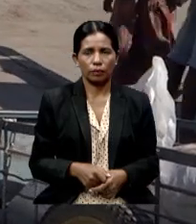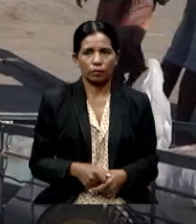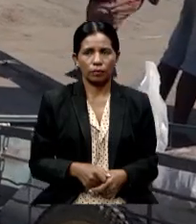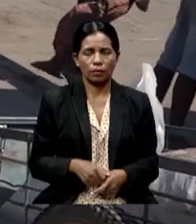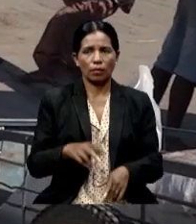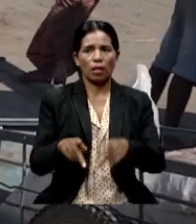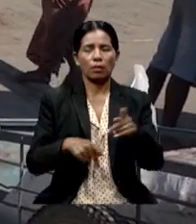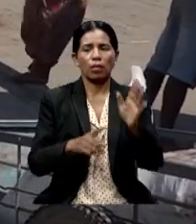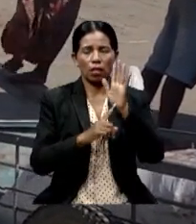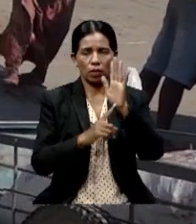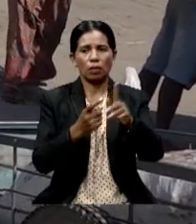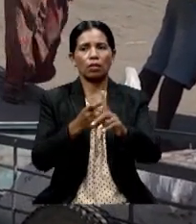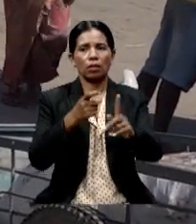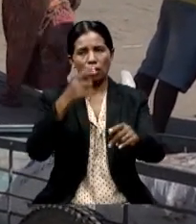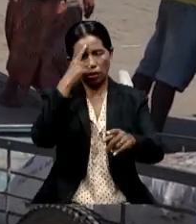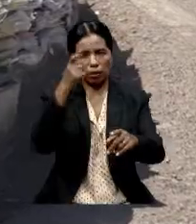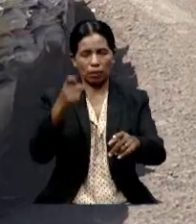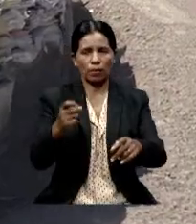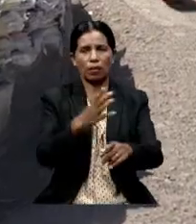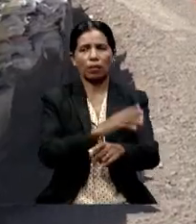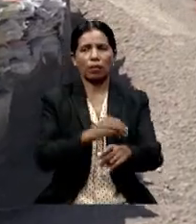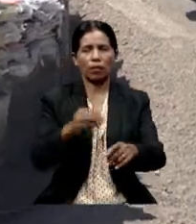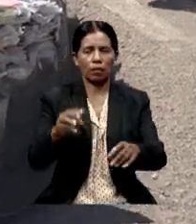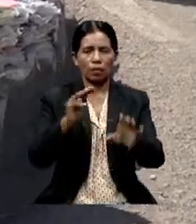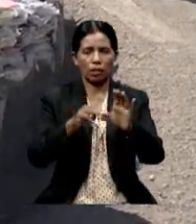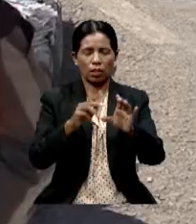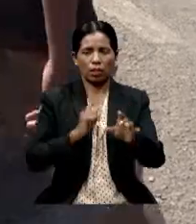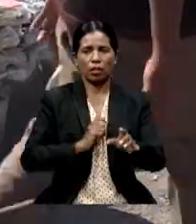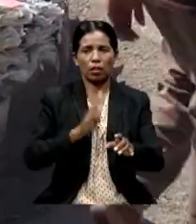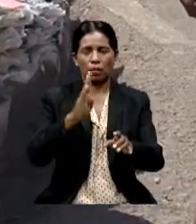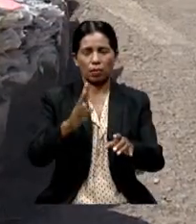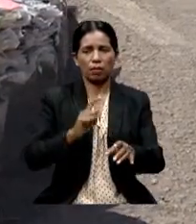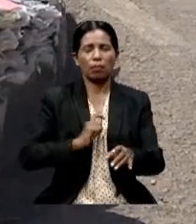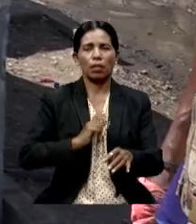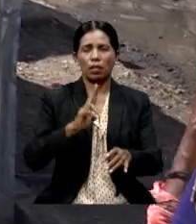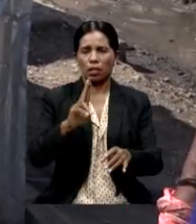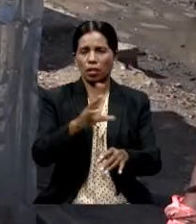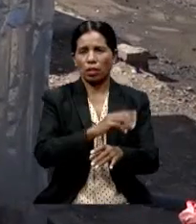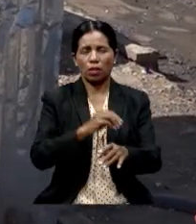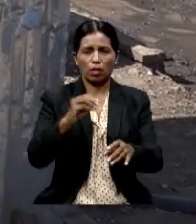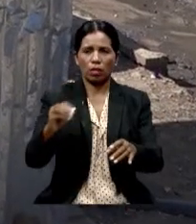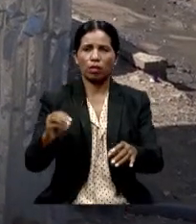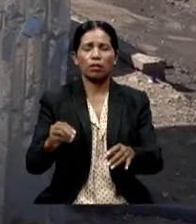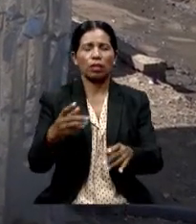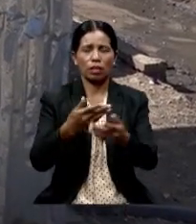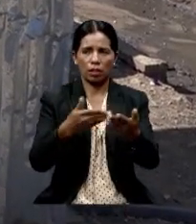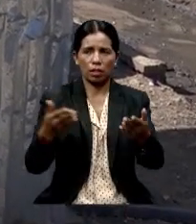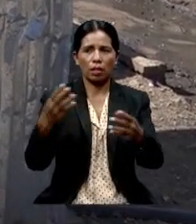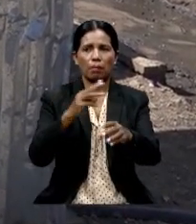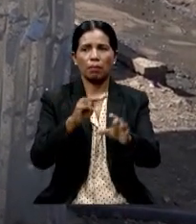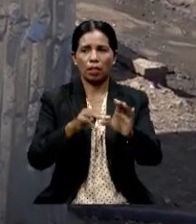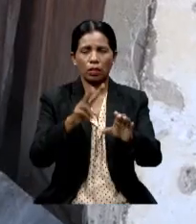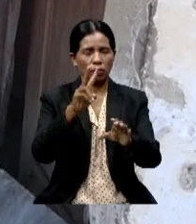Negosiante sira hato exigencia ne tamba durante ne condition mercado tai besi no manglewana liliu facilidade ihe mercado ruane la diak